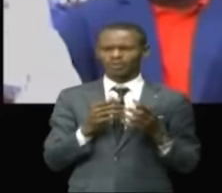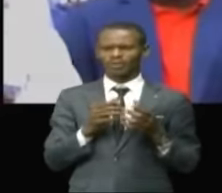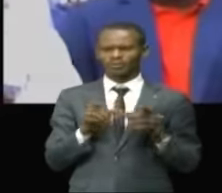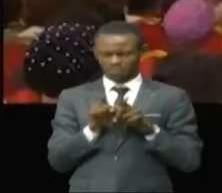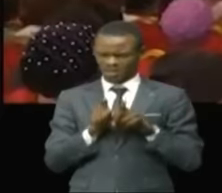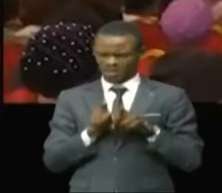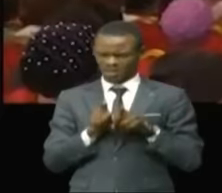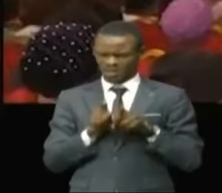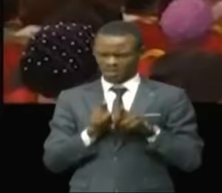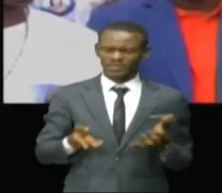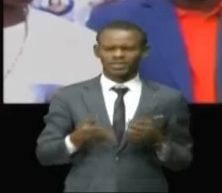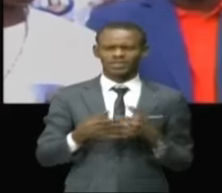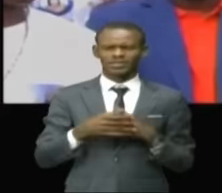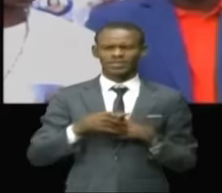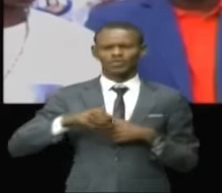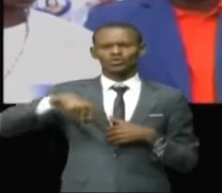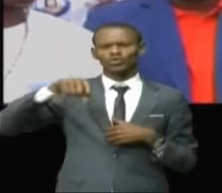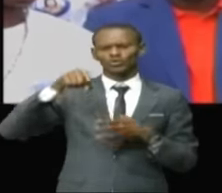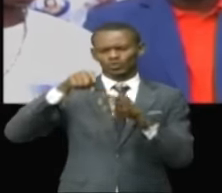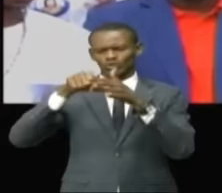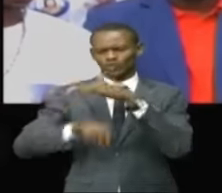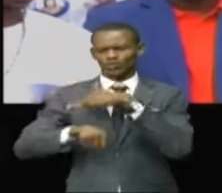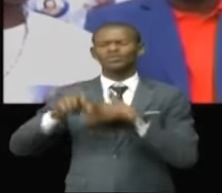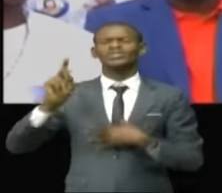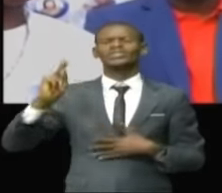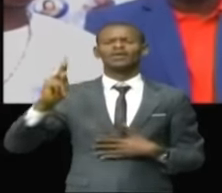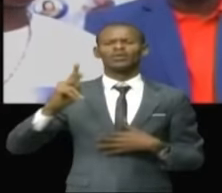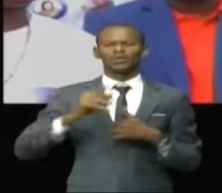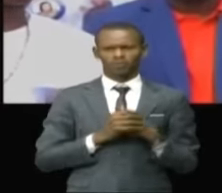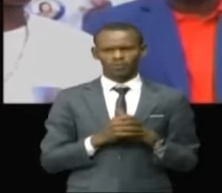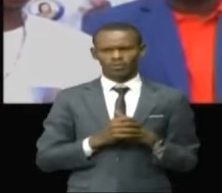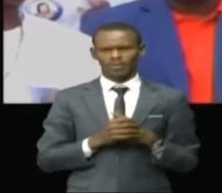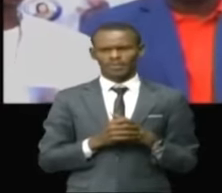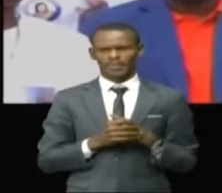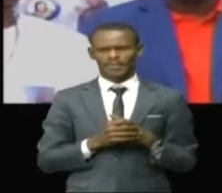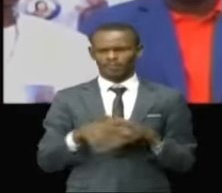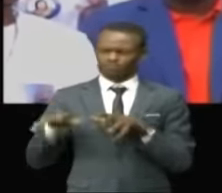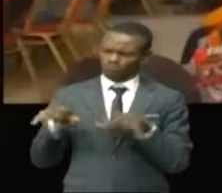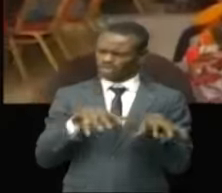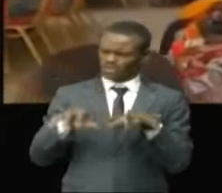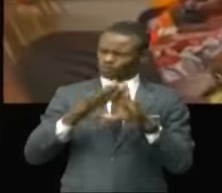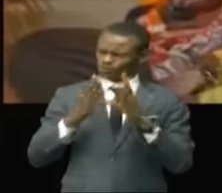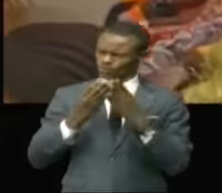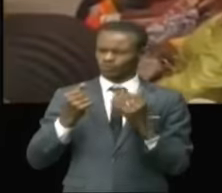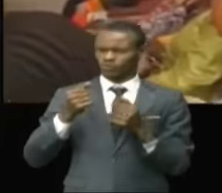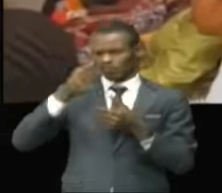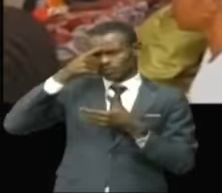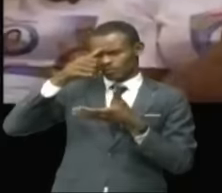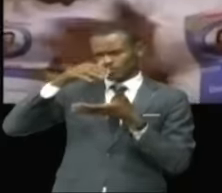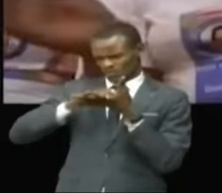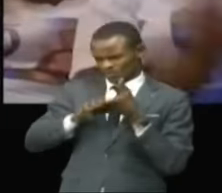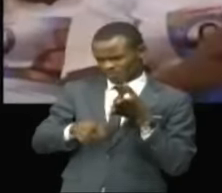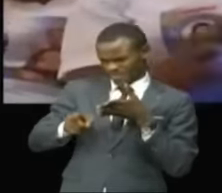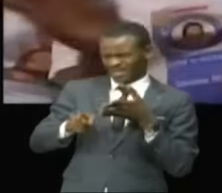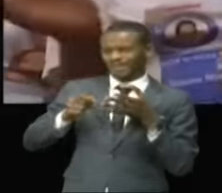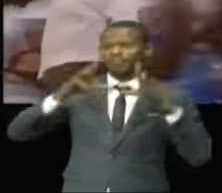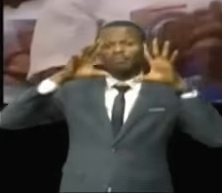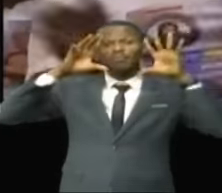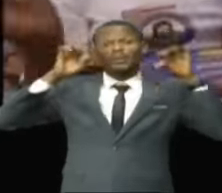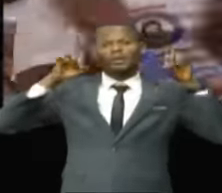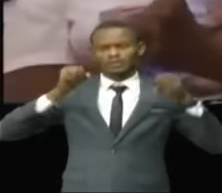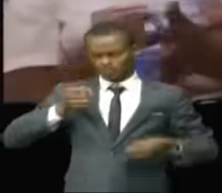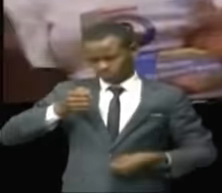elle. Ce qui vous réveille, pour que nous ne puissions pas manquer, qu'on ne se divise pas. Pour sa